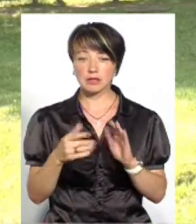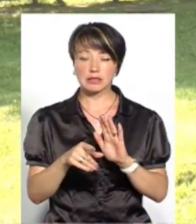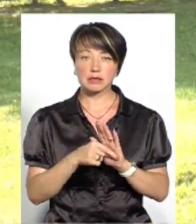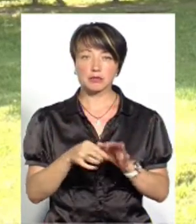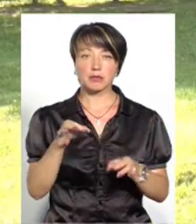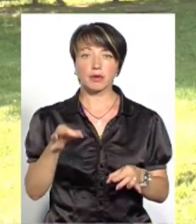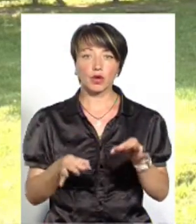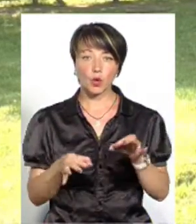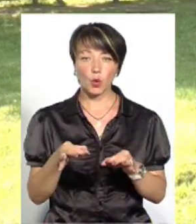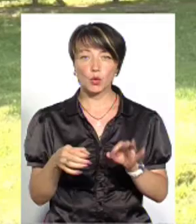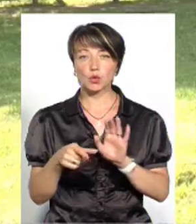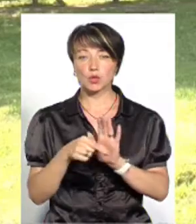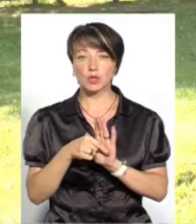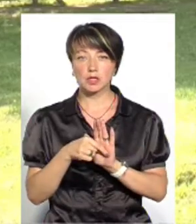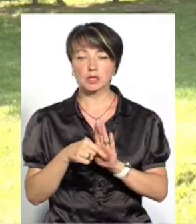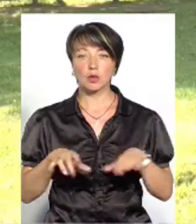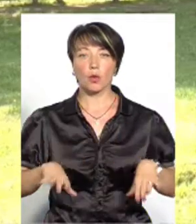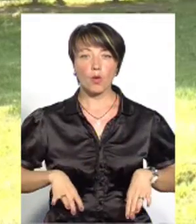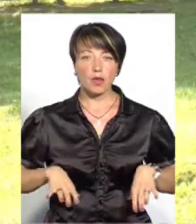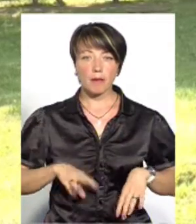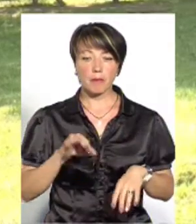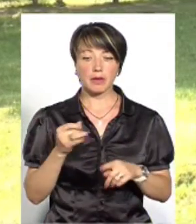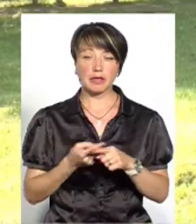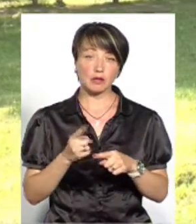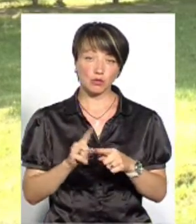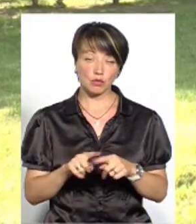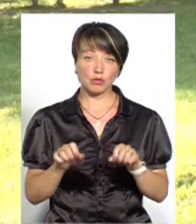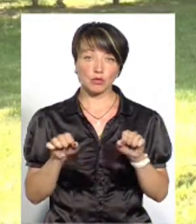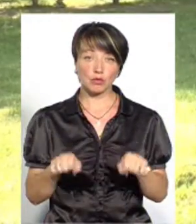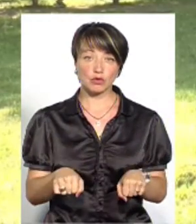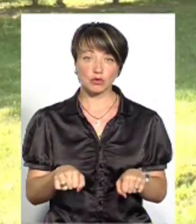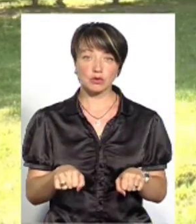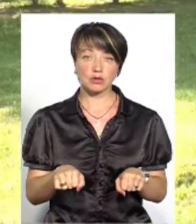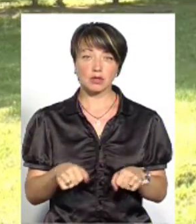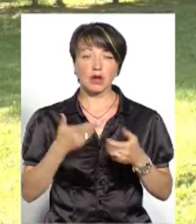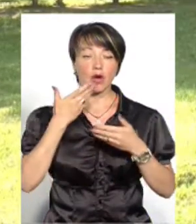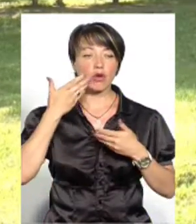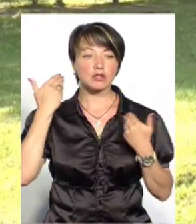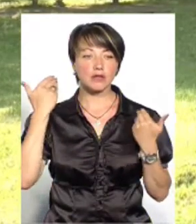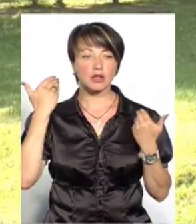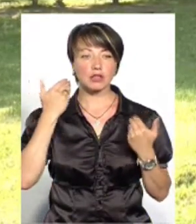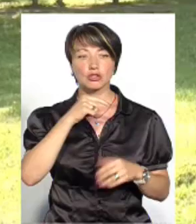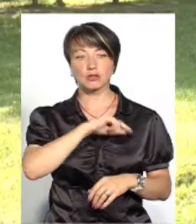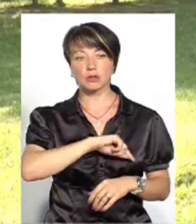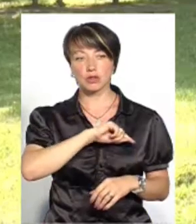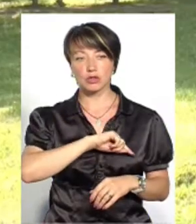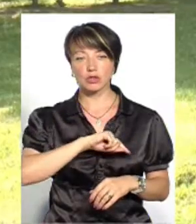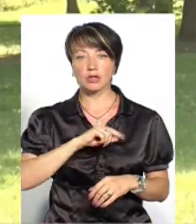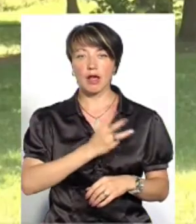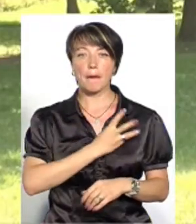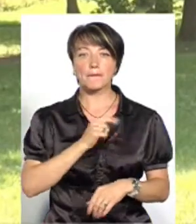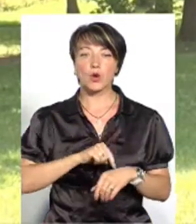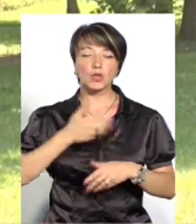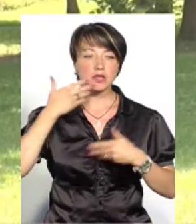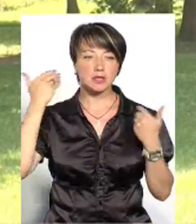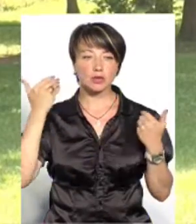вони контактують з конями, і на цьому фоні можуть як розвантажитись психологічно, емоційно.